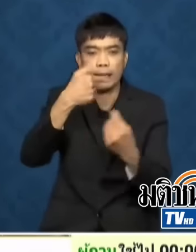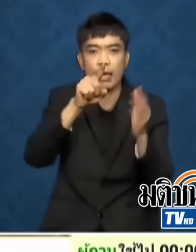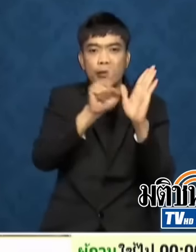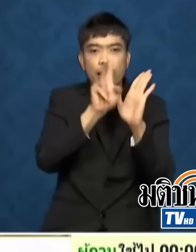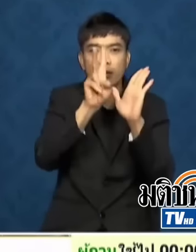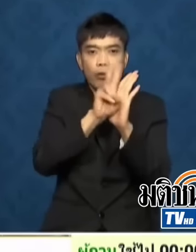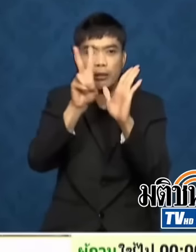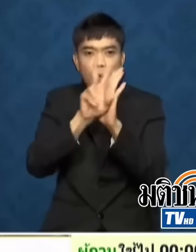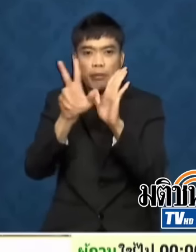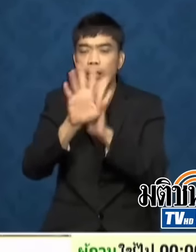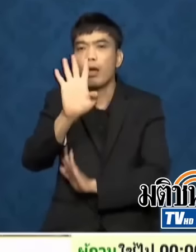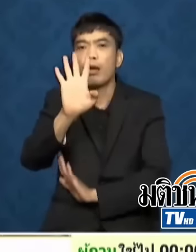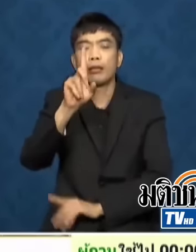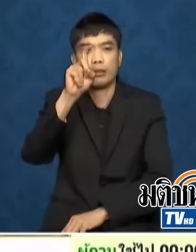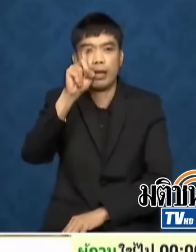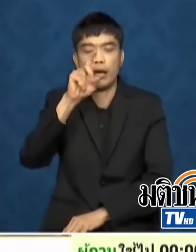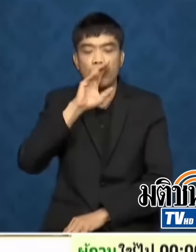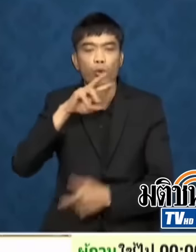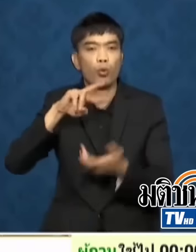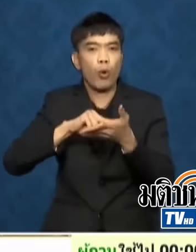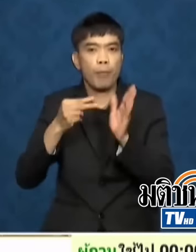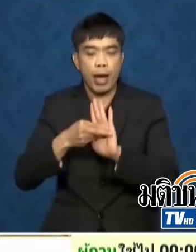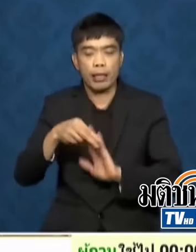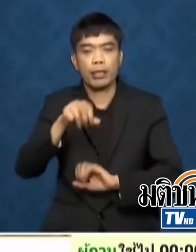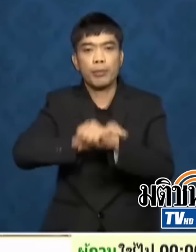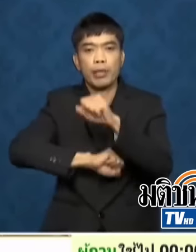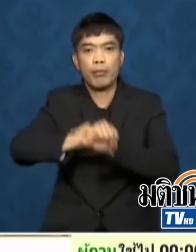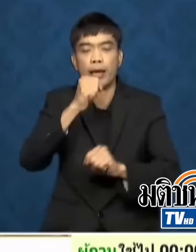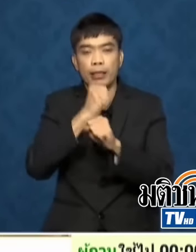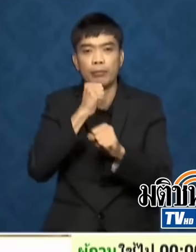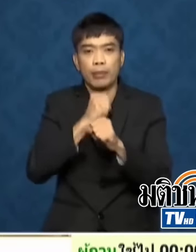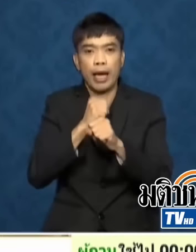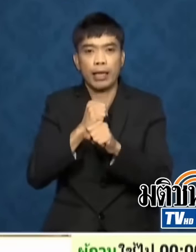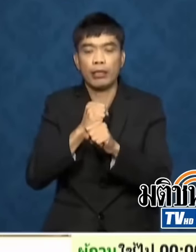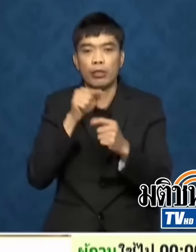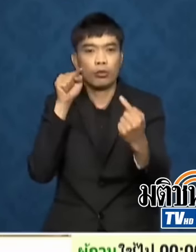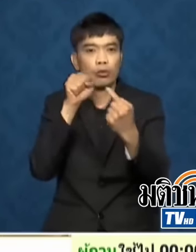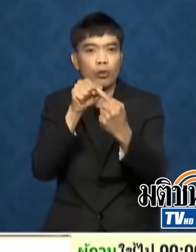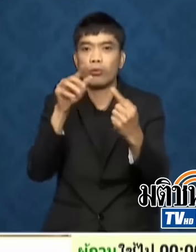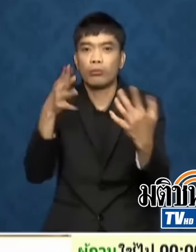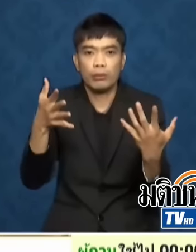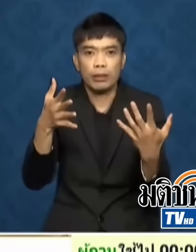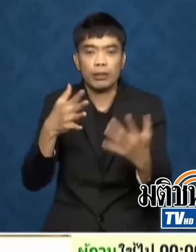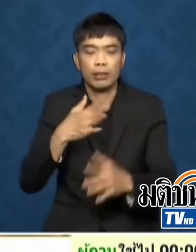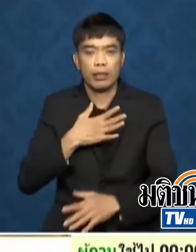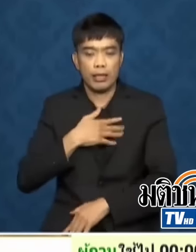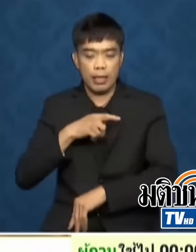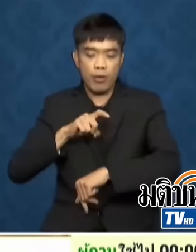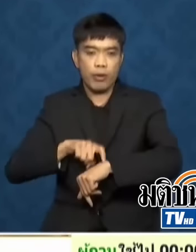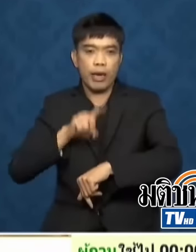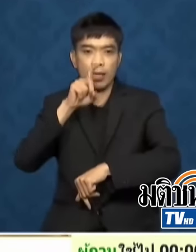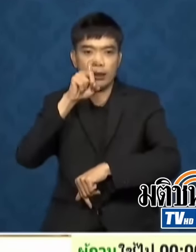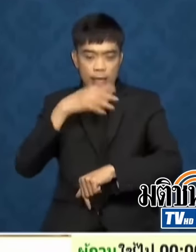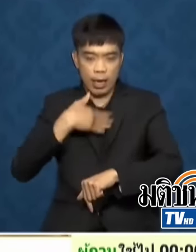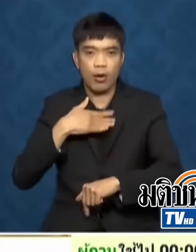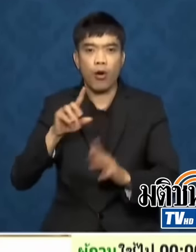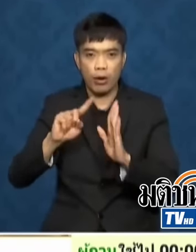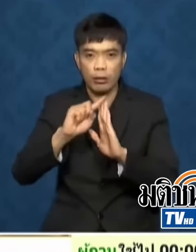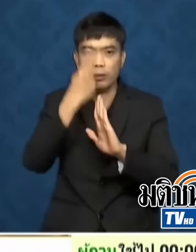ำกันแบบนี้นะครับอาจจะเข้าข่ายเป็นการปฏิบัติหน้าที่โดยไม่ชอบได้นะครับทีนี้ผมขออนุญาตนะครับเพื่อไม่ให้เป็นการเสียเวลาครับท่านประธานครับขออนุญาตเข้